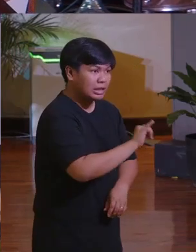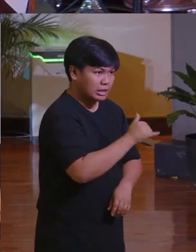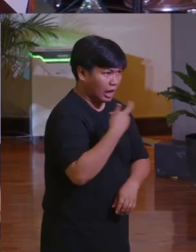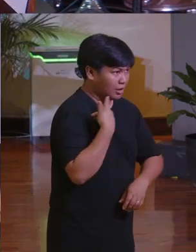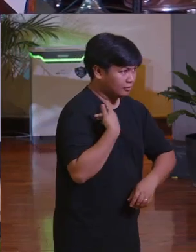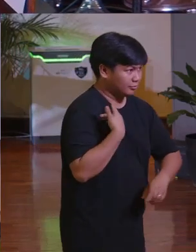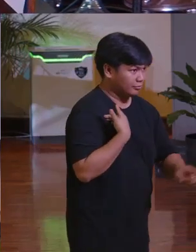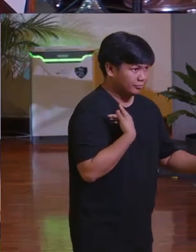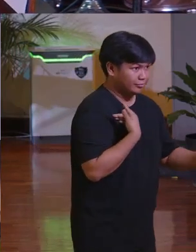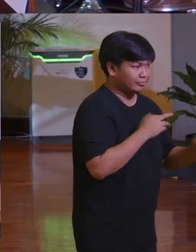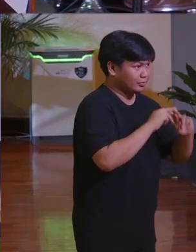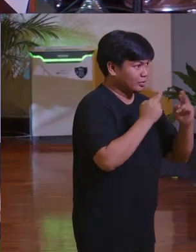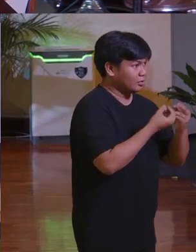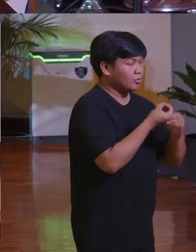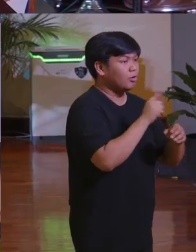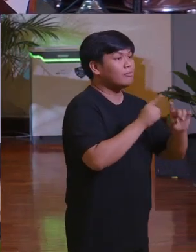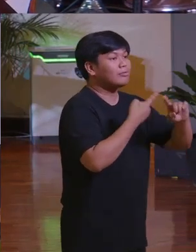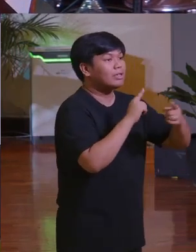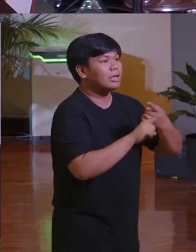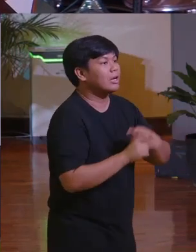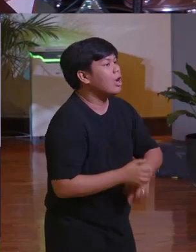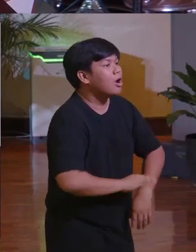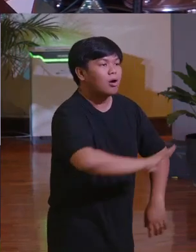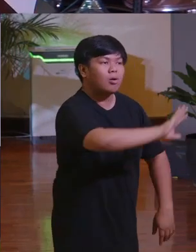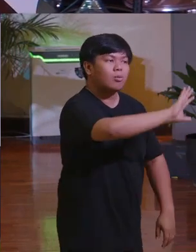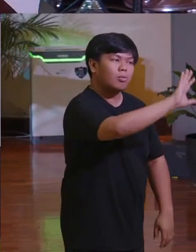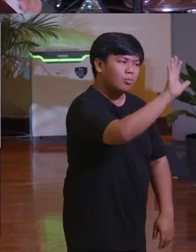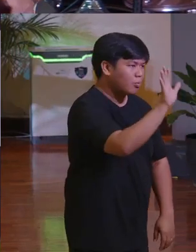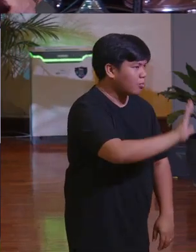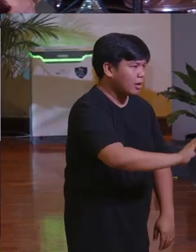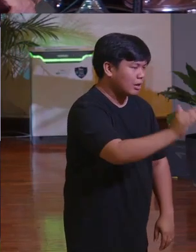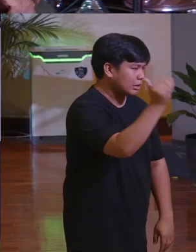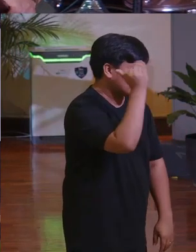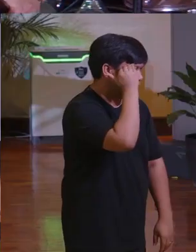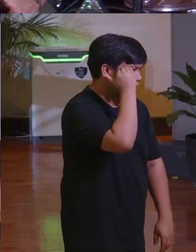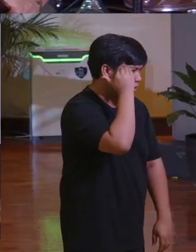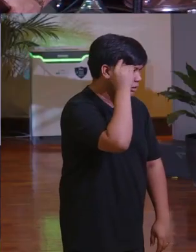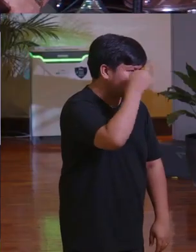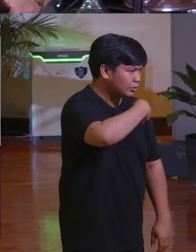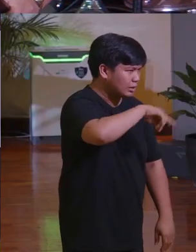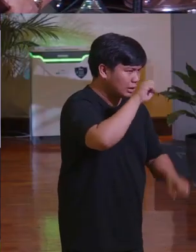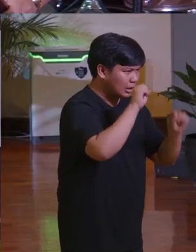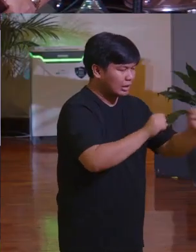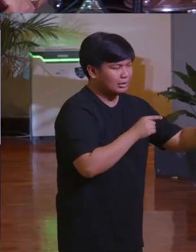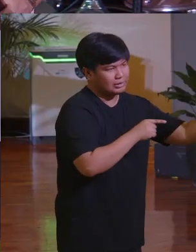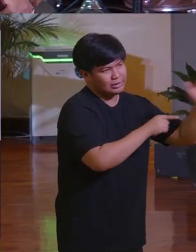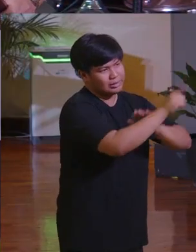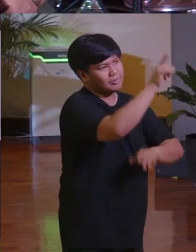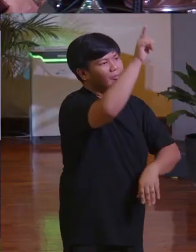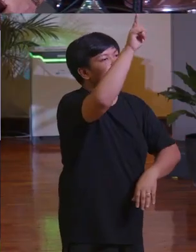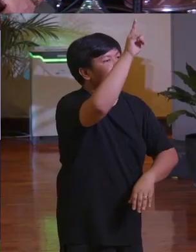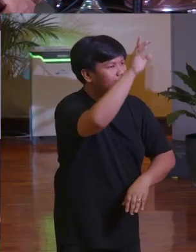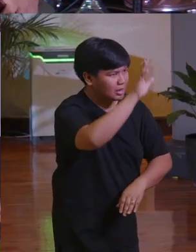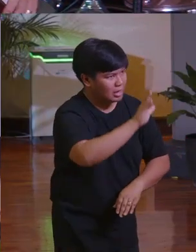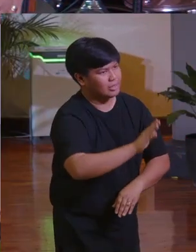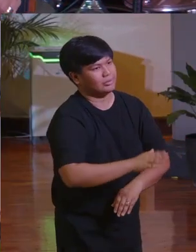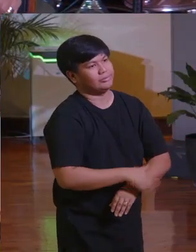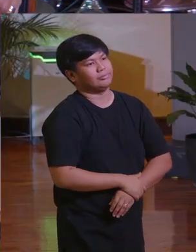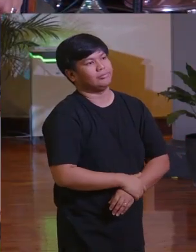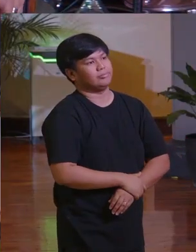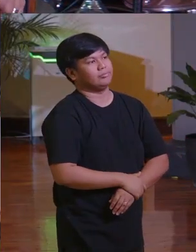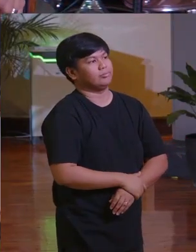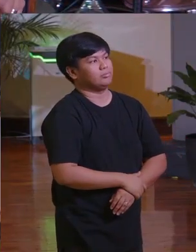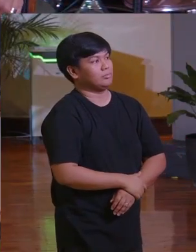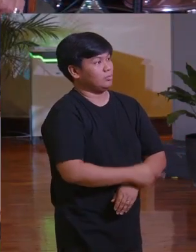oo, huwag na tayong magtangkang lumisan sa presensya ng Diyos. Tignan niyo ang nangyari